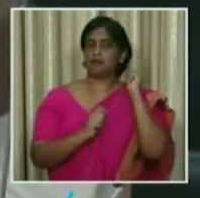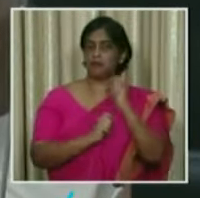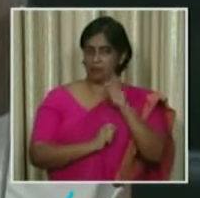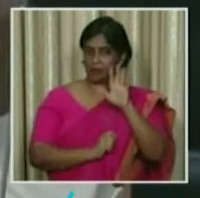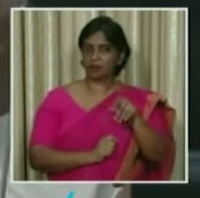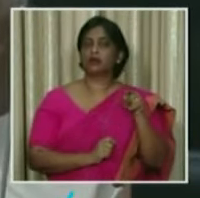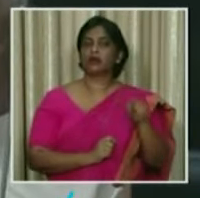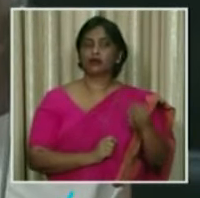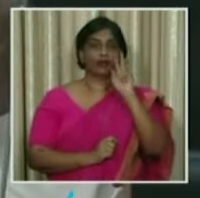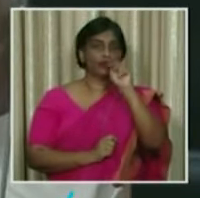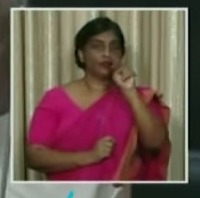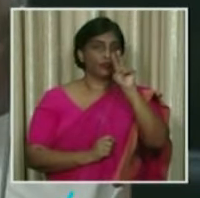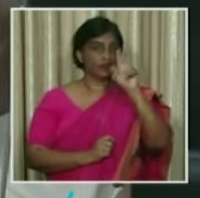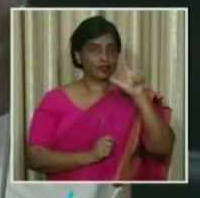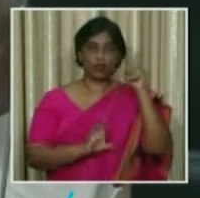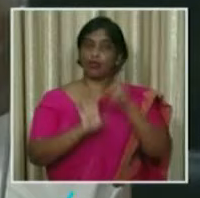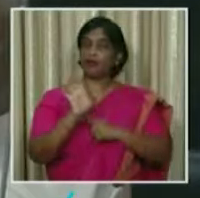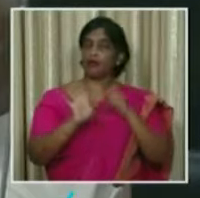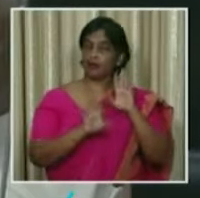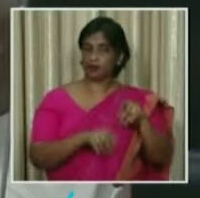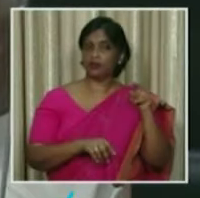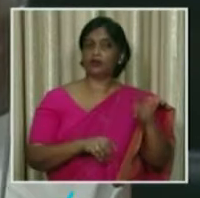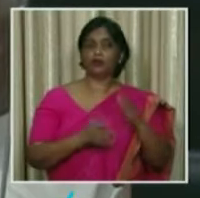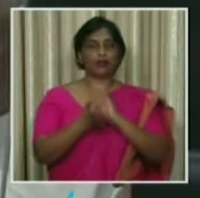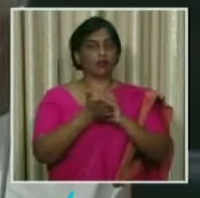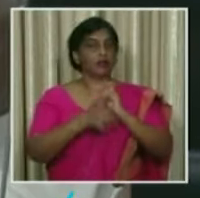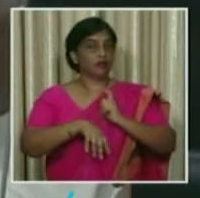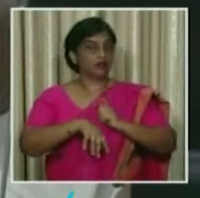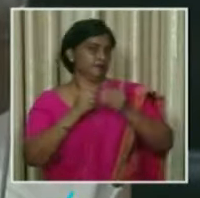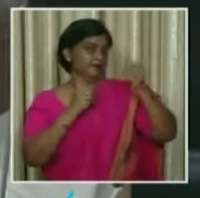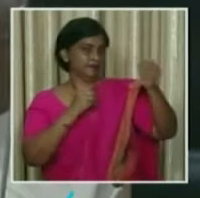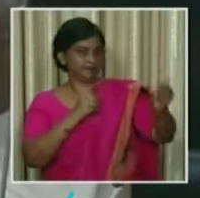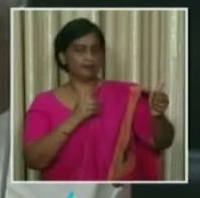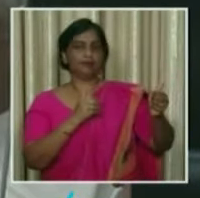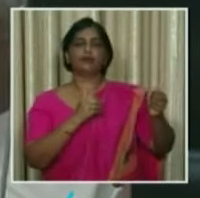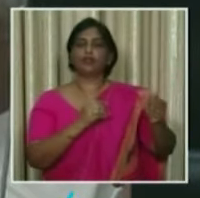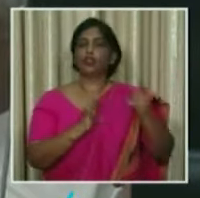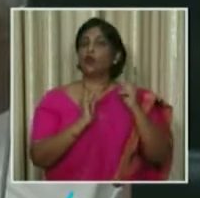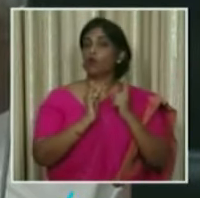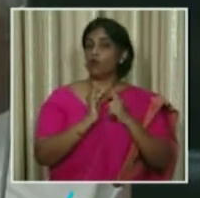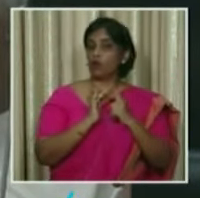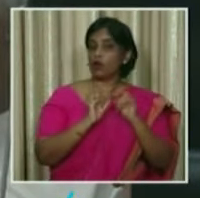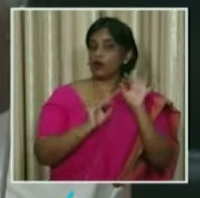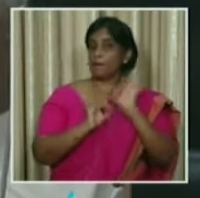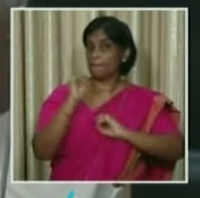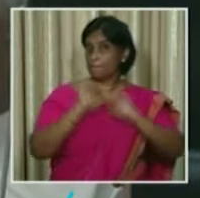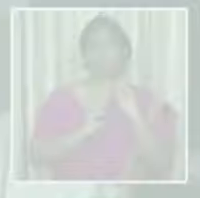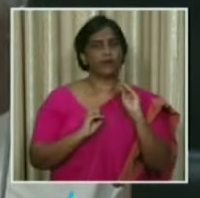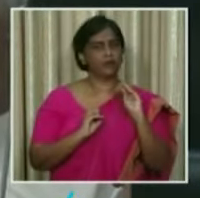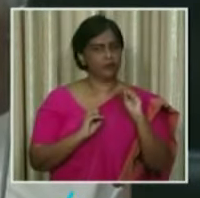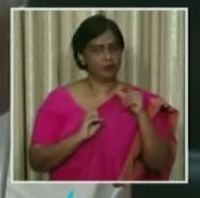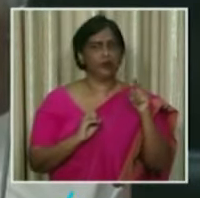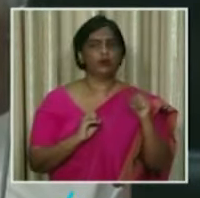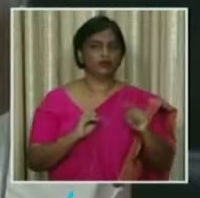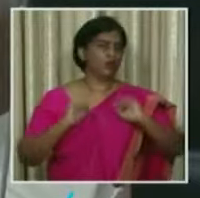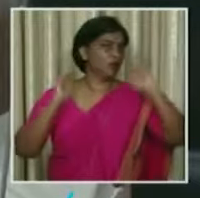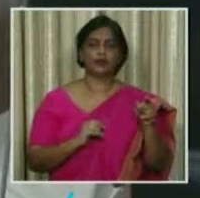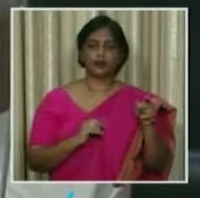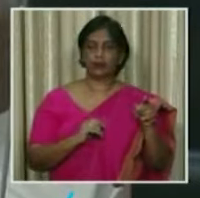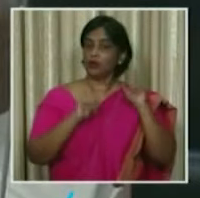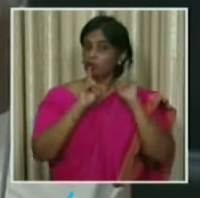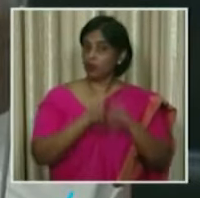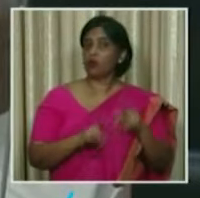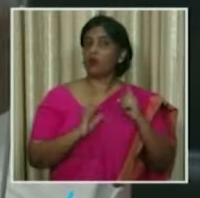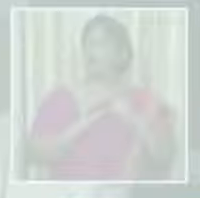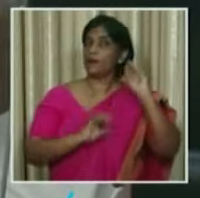සඳහා 2028 වසර දක්වා සහන කාලයක් අපට ලැබෙනවා. පොලි අනුපාතය සැලකිය යුතු ප්‍රමාණයකින් පහළ දමා තිබෙනවා.